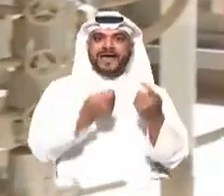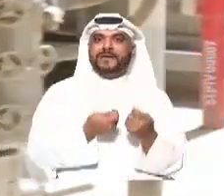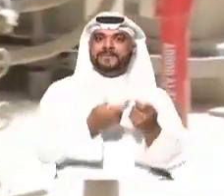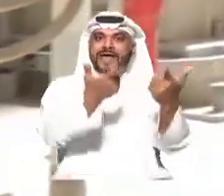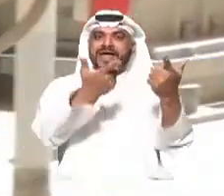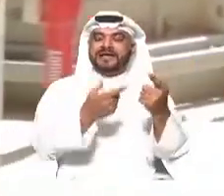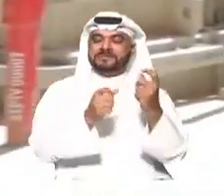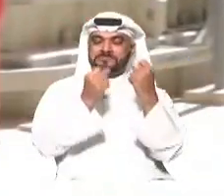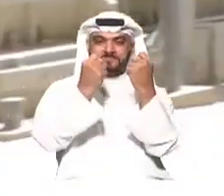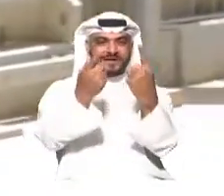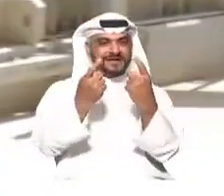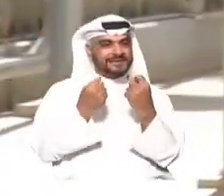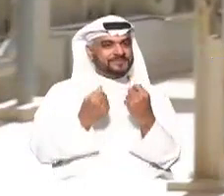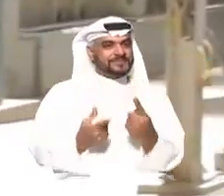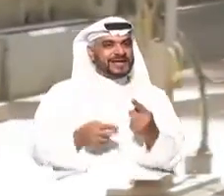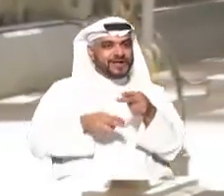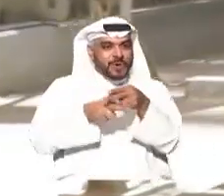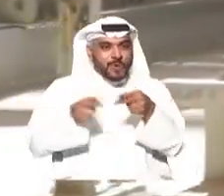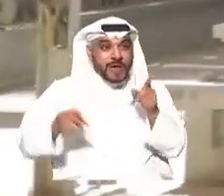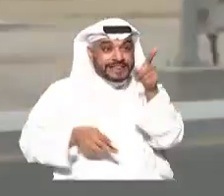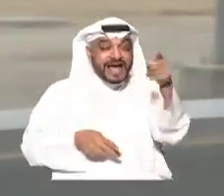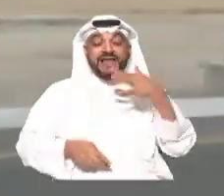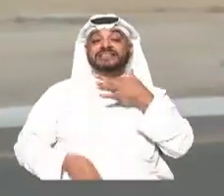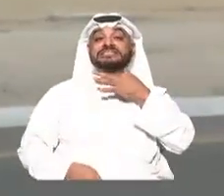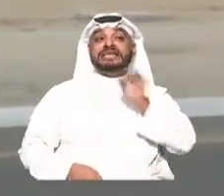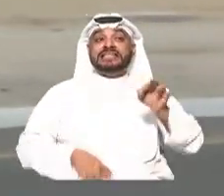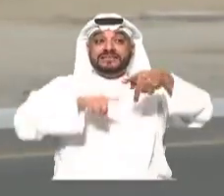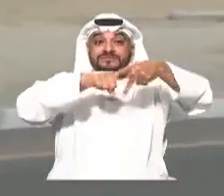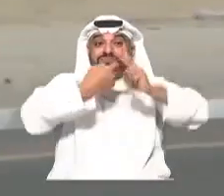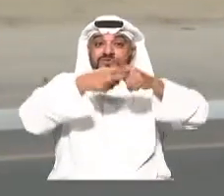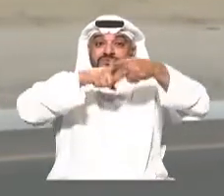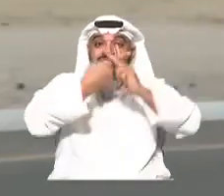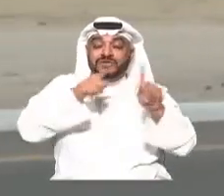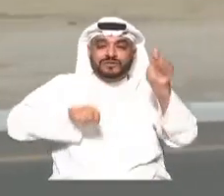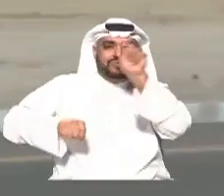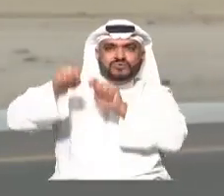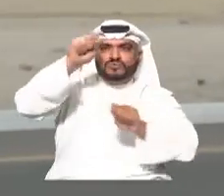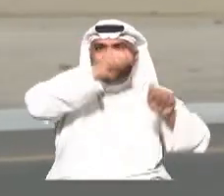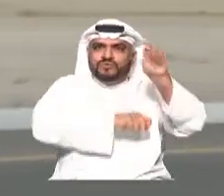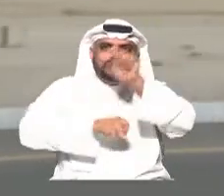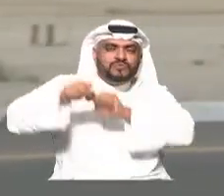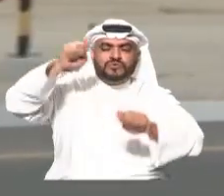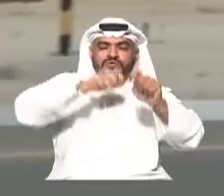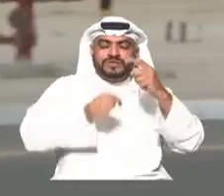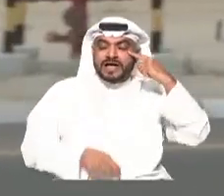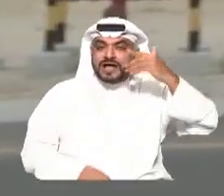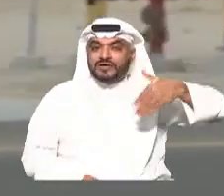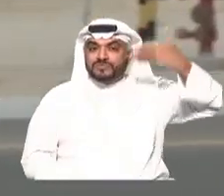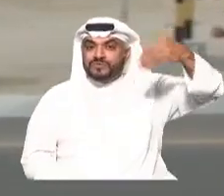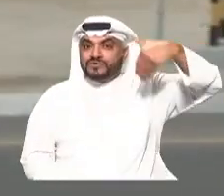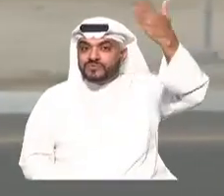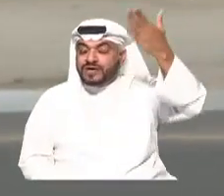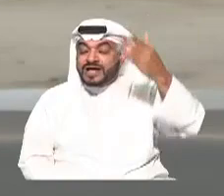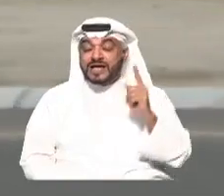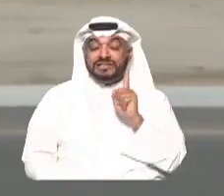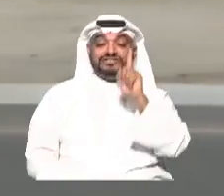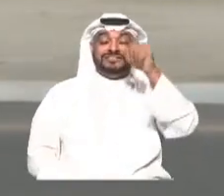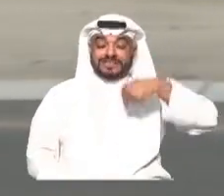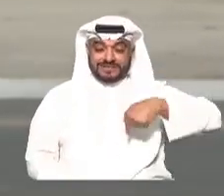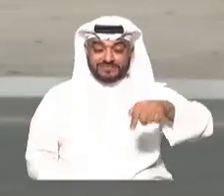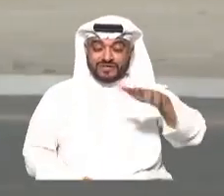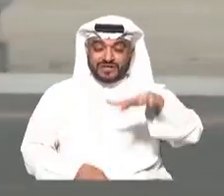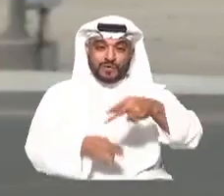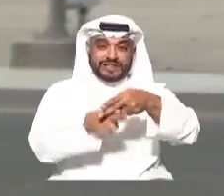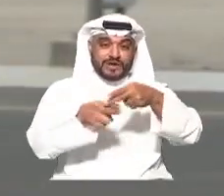للنفط، إذ ستكون هذه الخطوة انطلاقة جديدة نحو تحقيق الرؤية النفطية المستقبلية